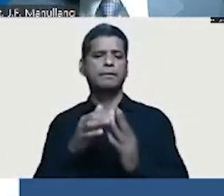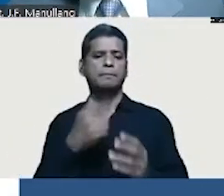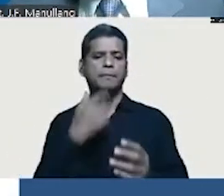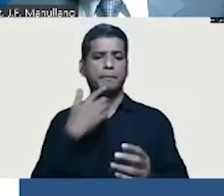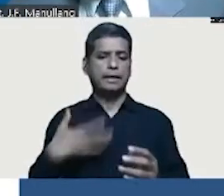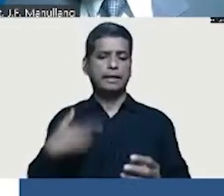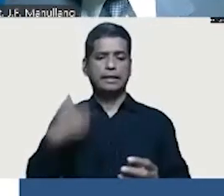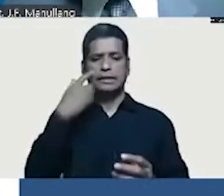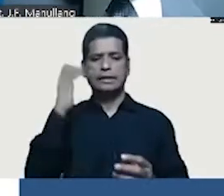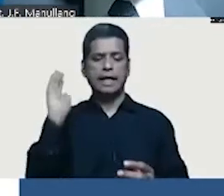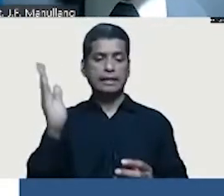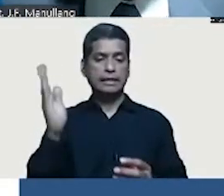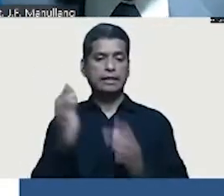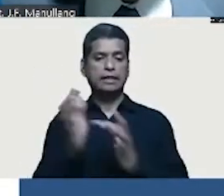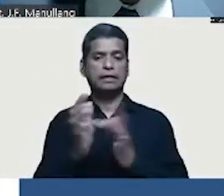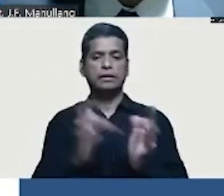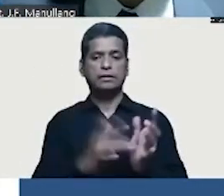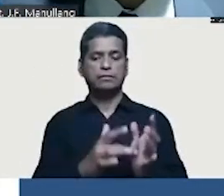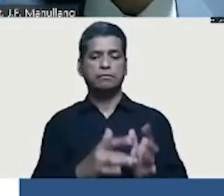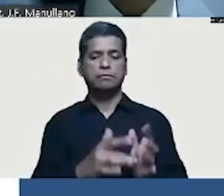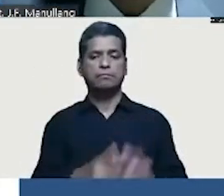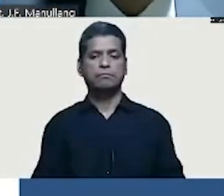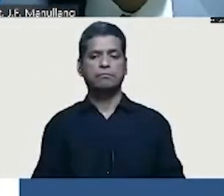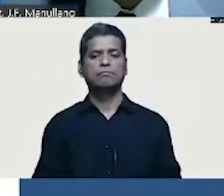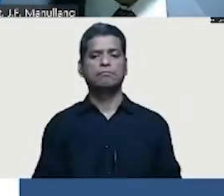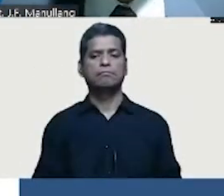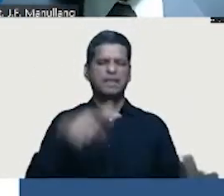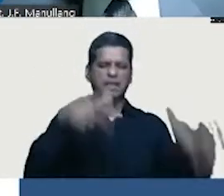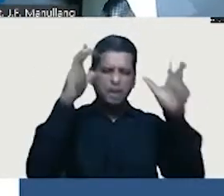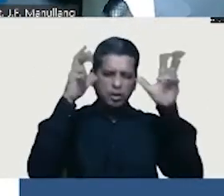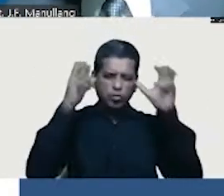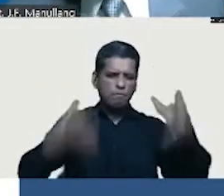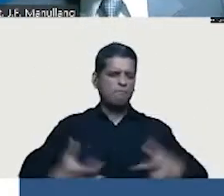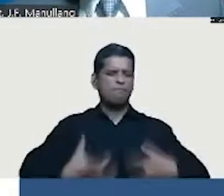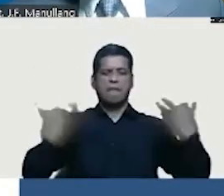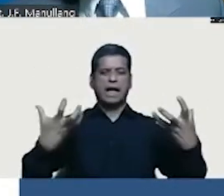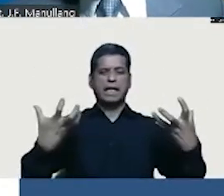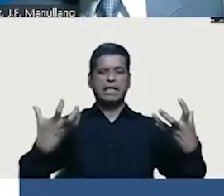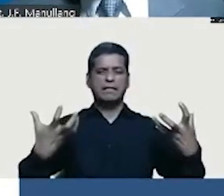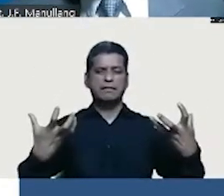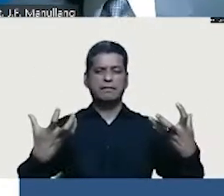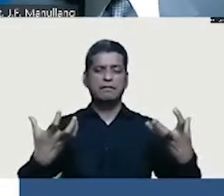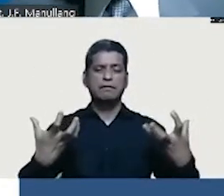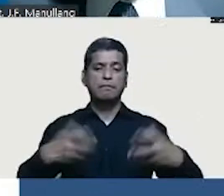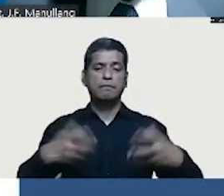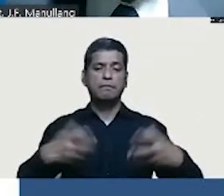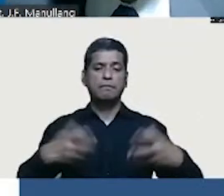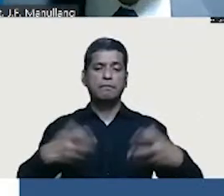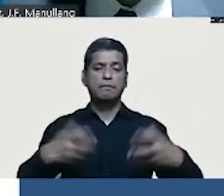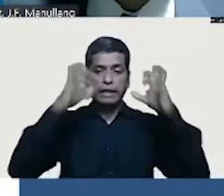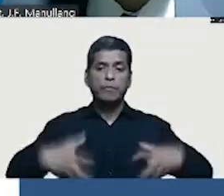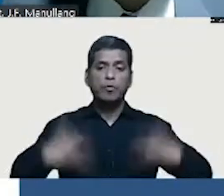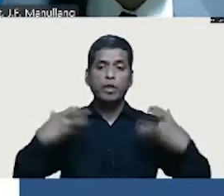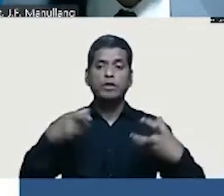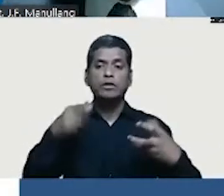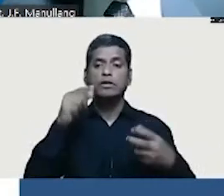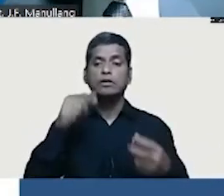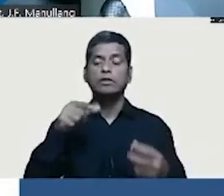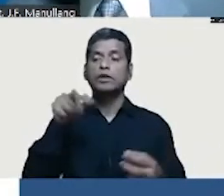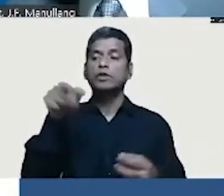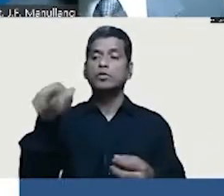setan marahlah murkalah set itu kepada perempuan itu perempuan itu lebih Laila jamaah